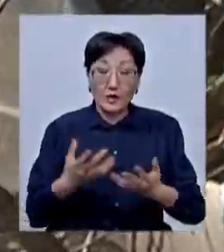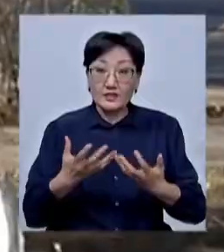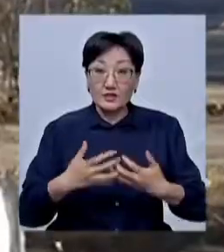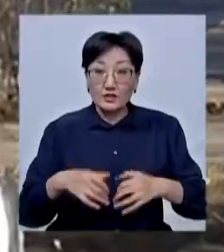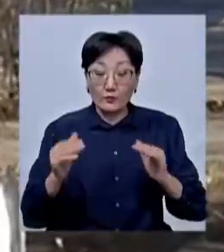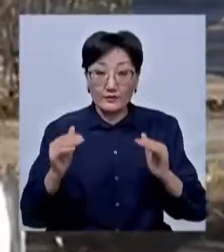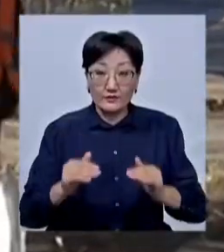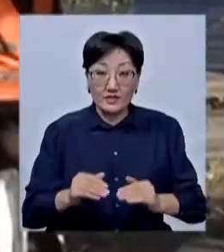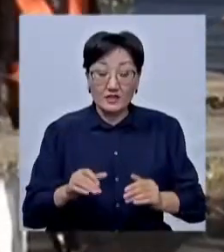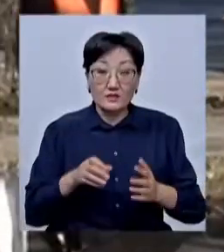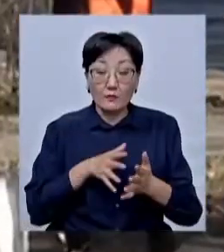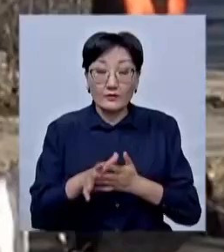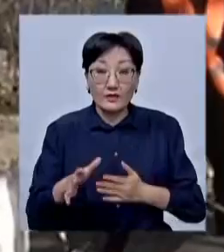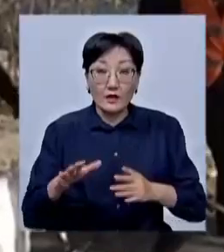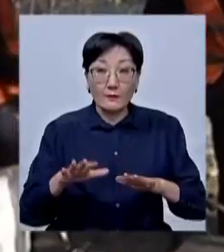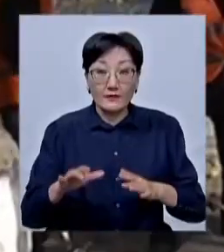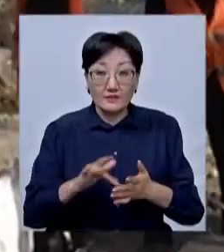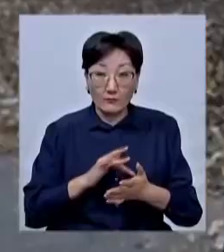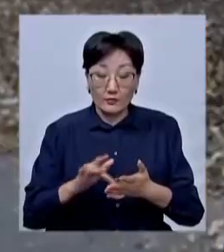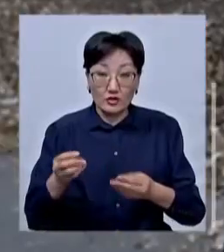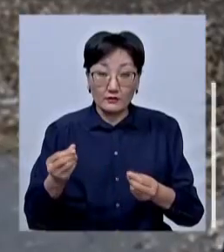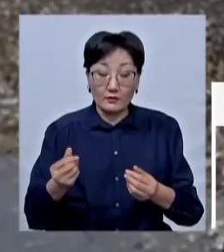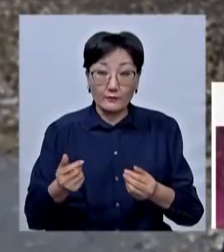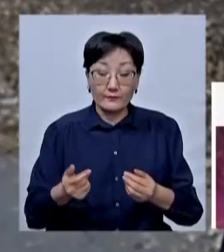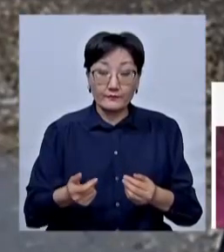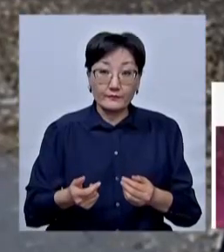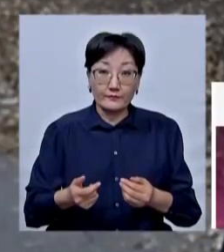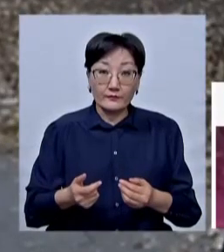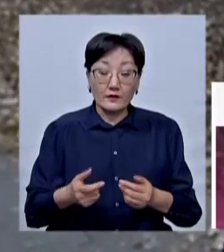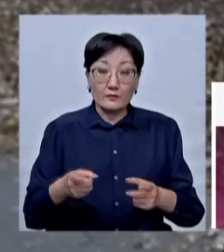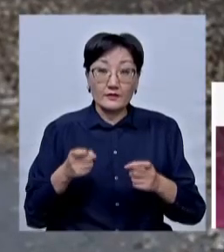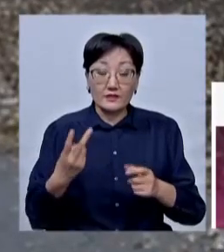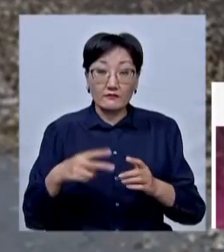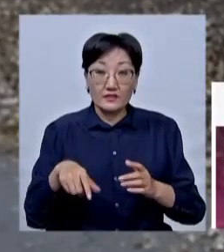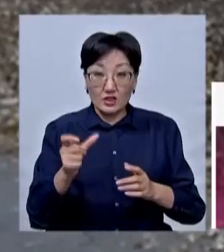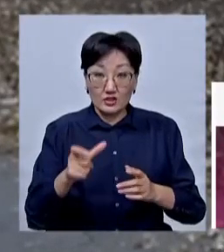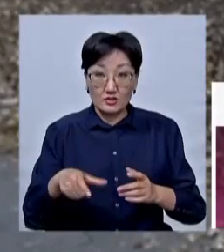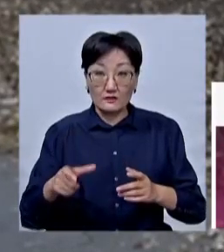этого снижаются и расходы местного бюджета. Здесь привлечены 20 человек